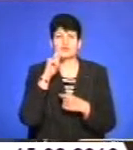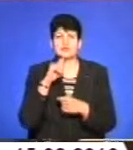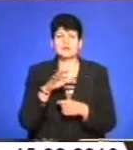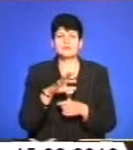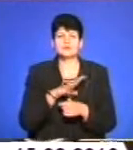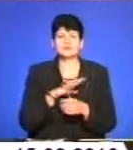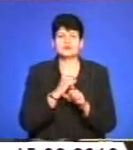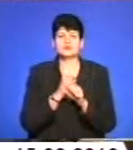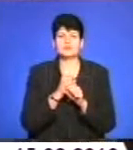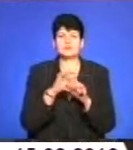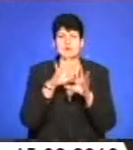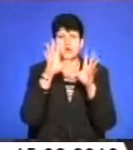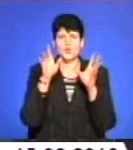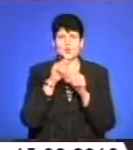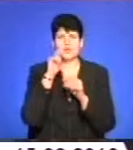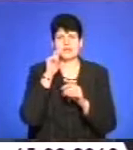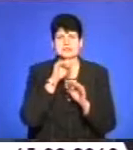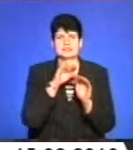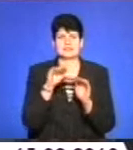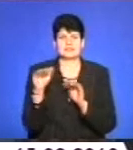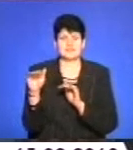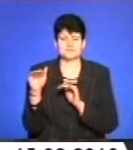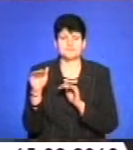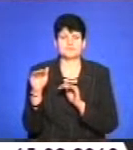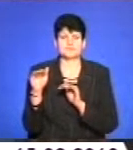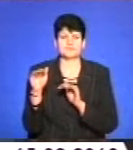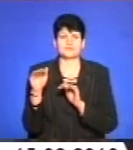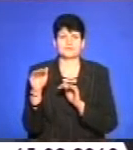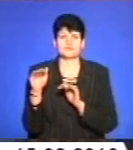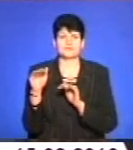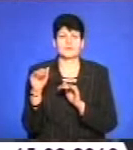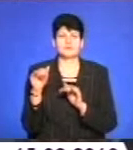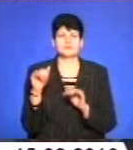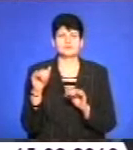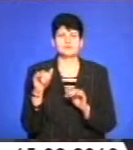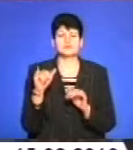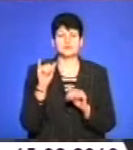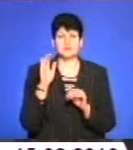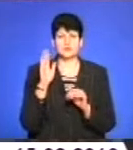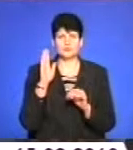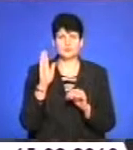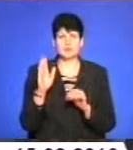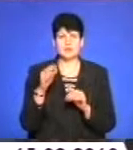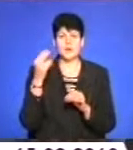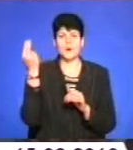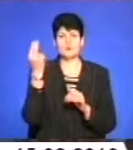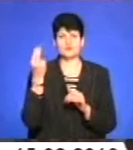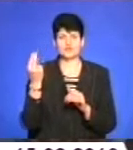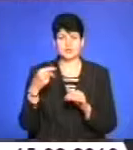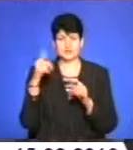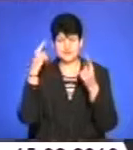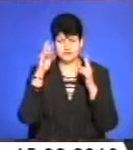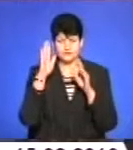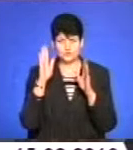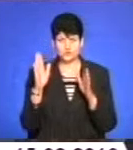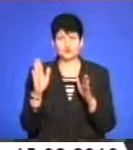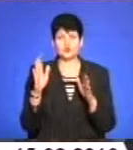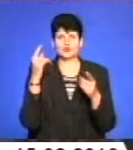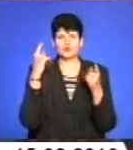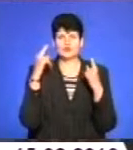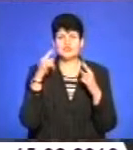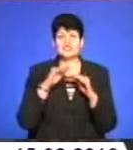на загальноукраїнський рівень. І буде у номінаціях образотворче мистецтво,